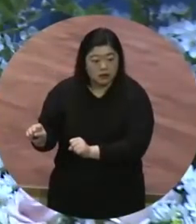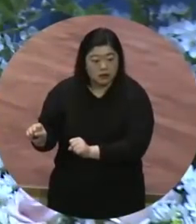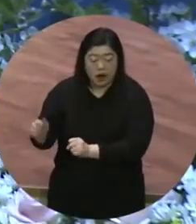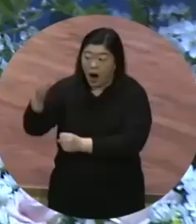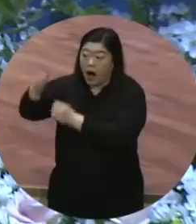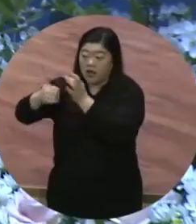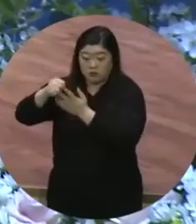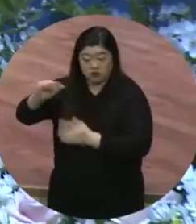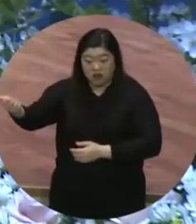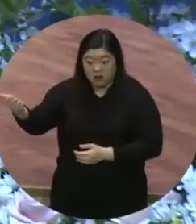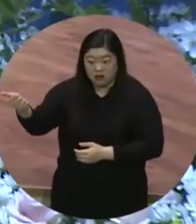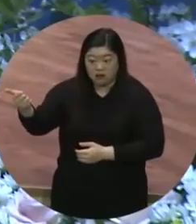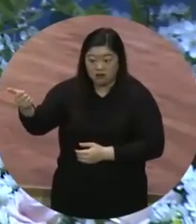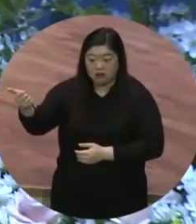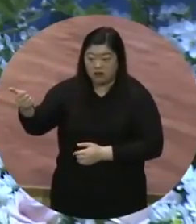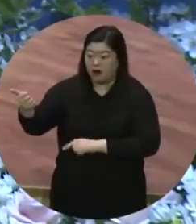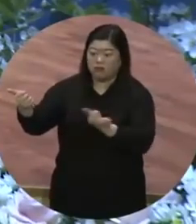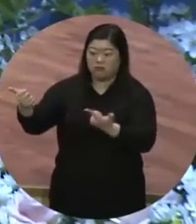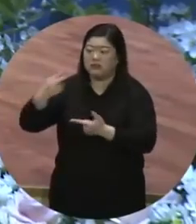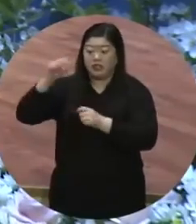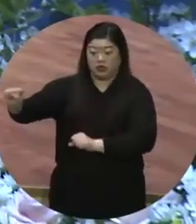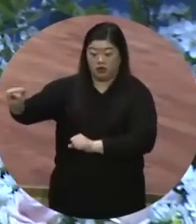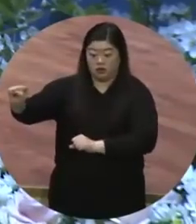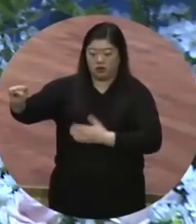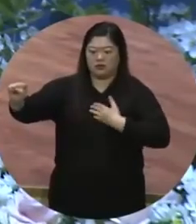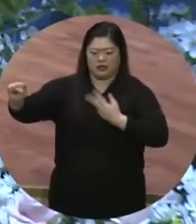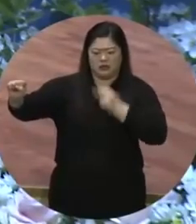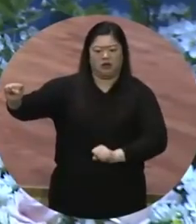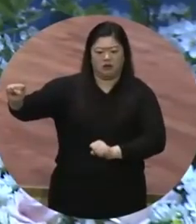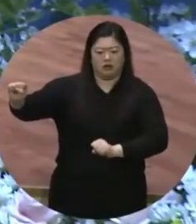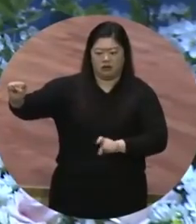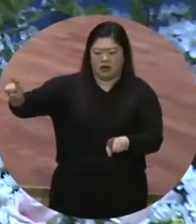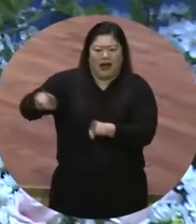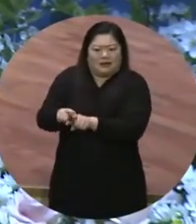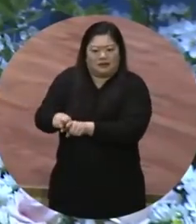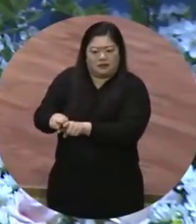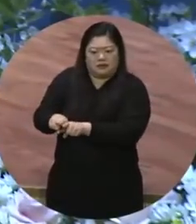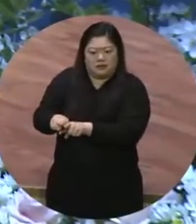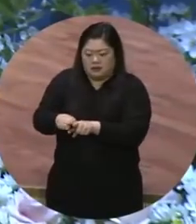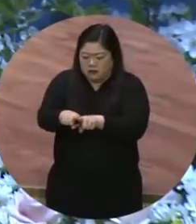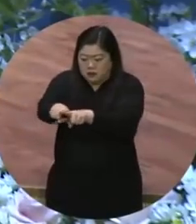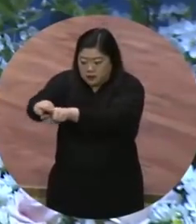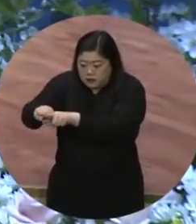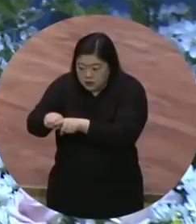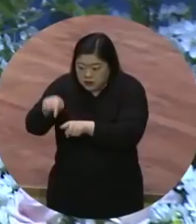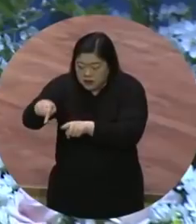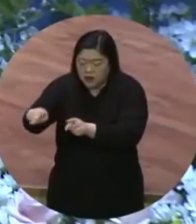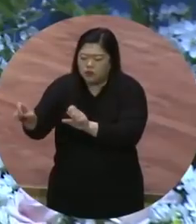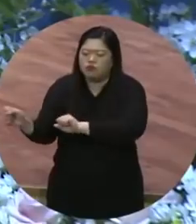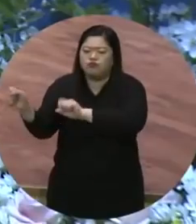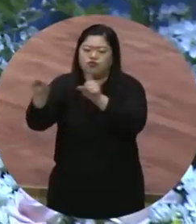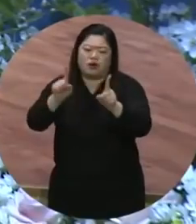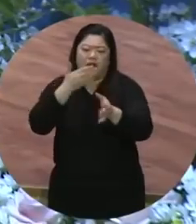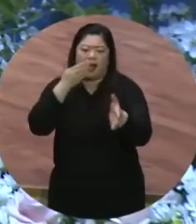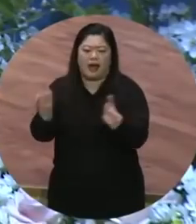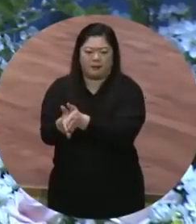것이 부활하신 그리스도와 함께 내가 지금 동행하는 것이 부활 신앙인의